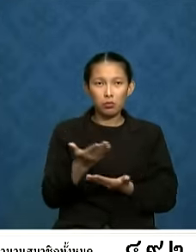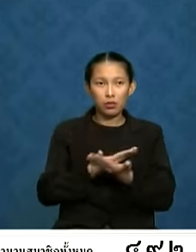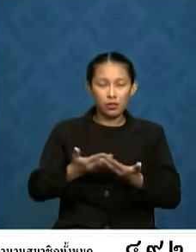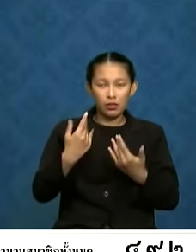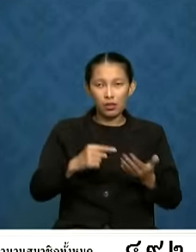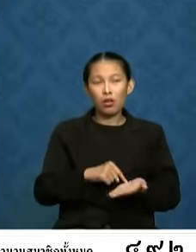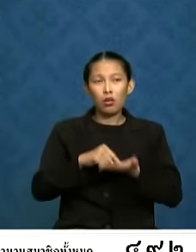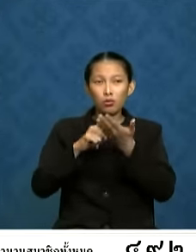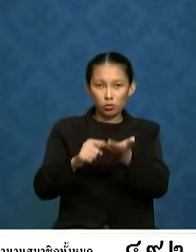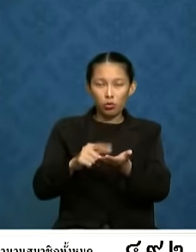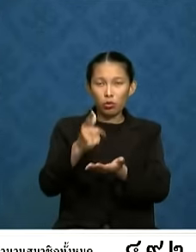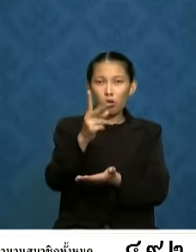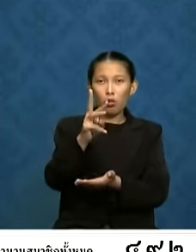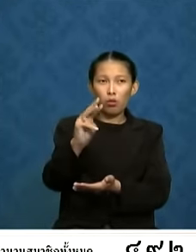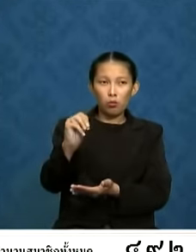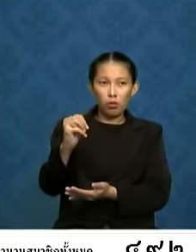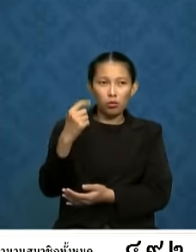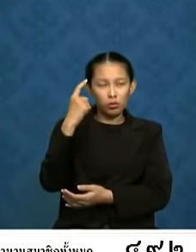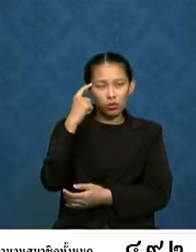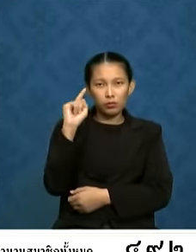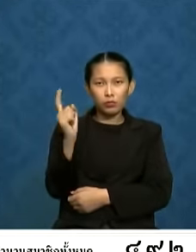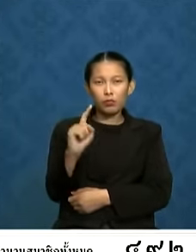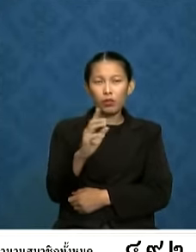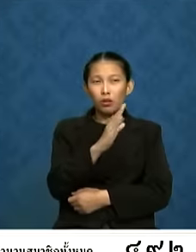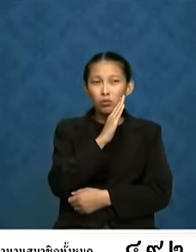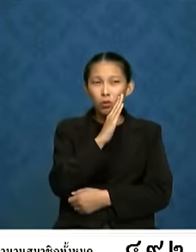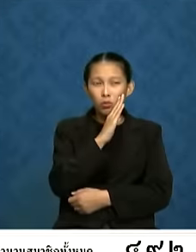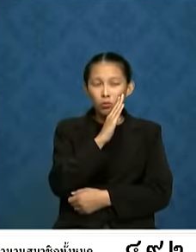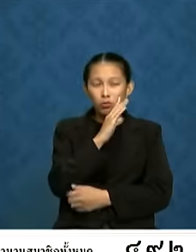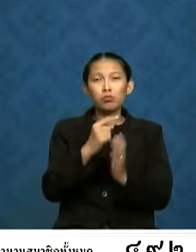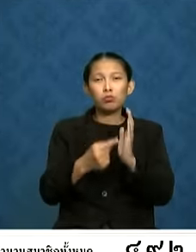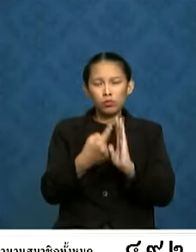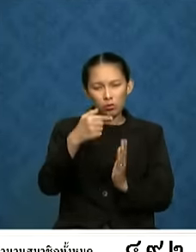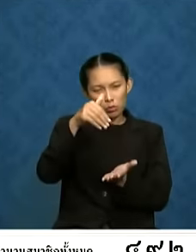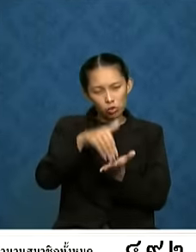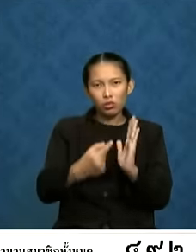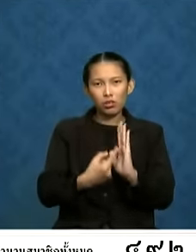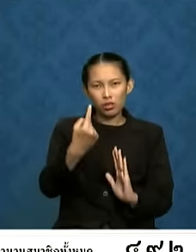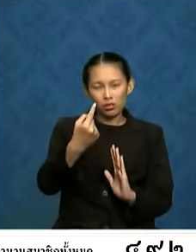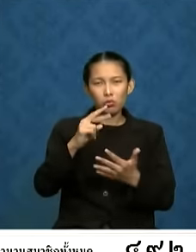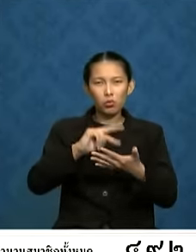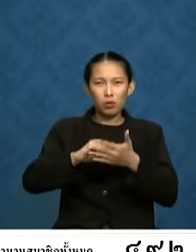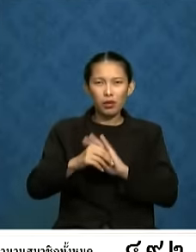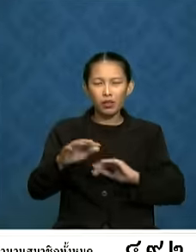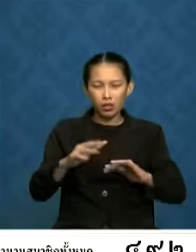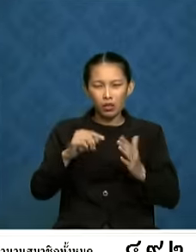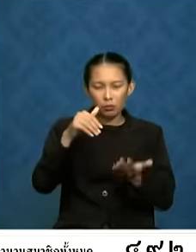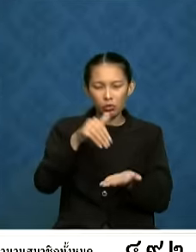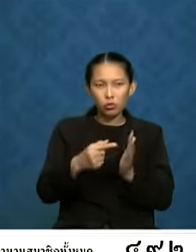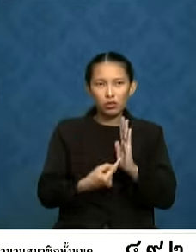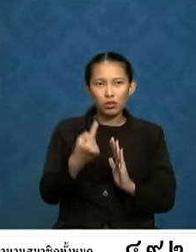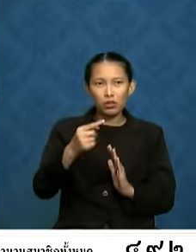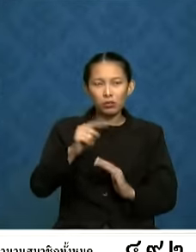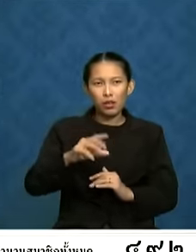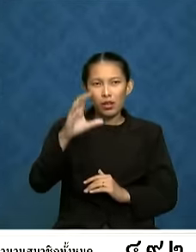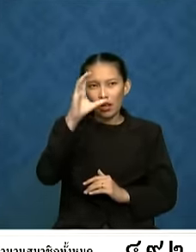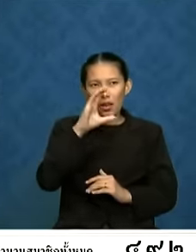ต่อไปที่คณะรัฐมนตรีผมคิดว่ามันคือถ้าจะใช้คำว่าศาลตั้งต้นนะครับมันคือศาลตั้งต้นของการที่เราจะหา